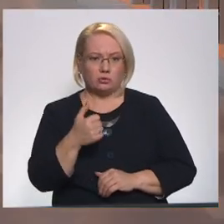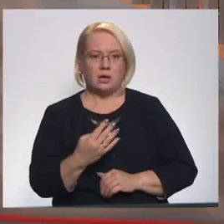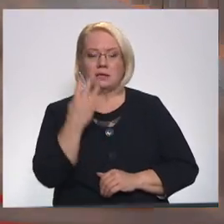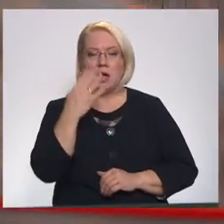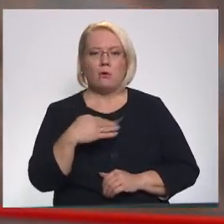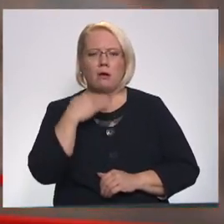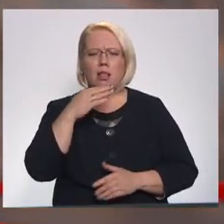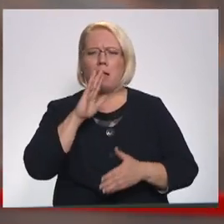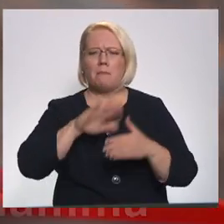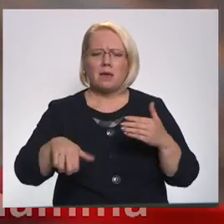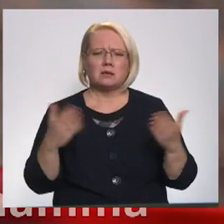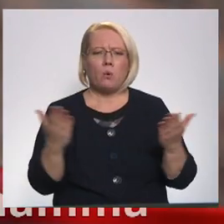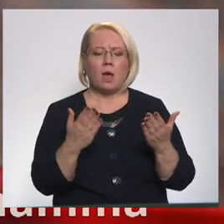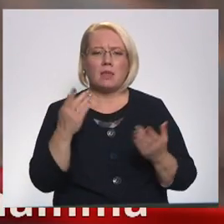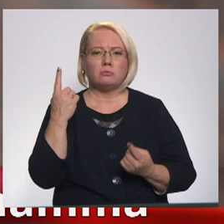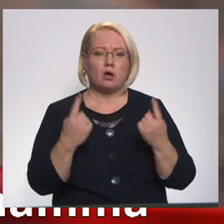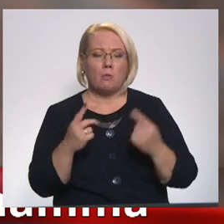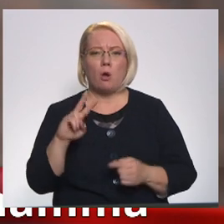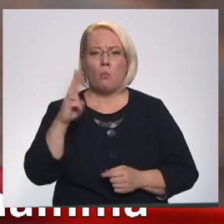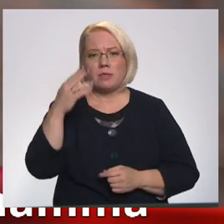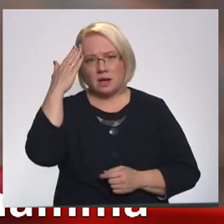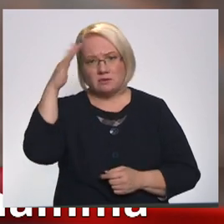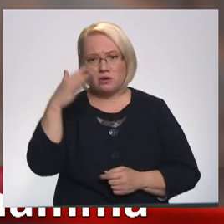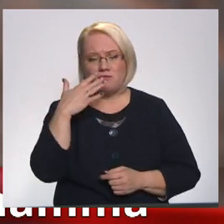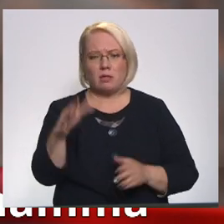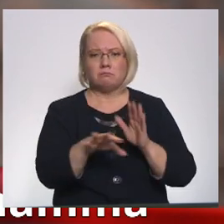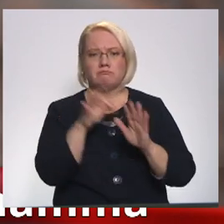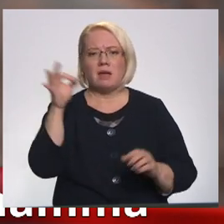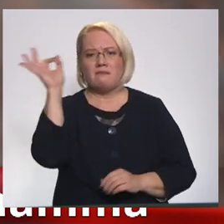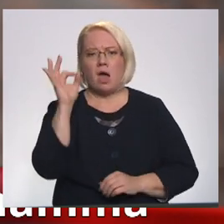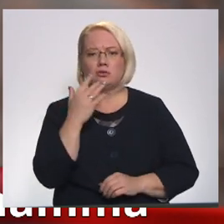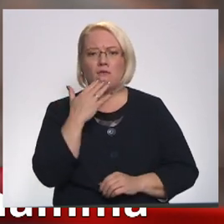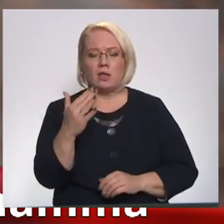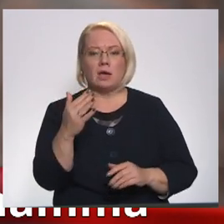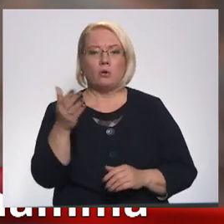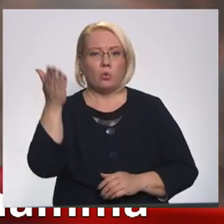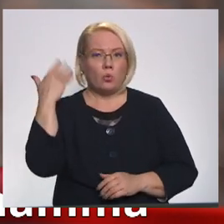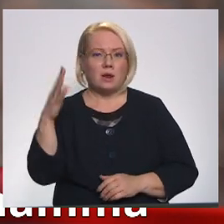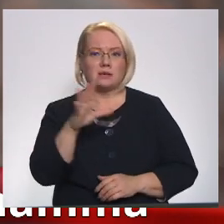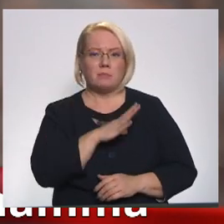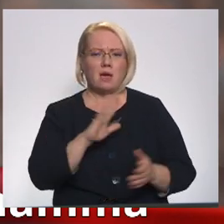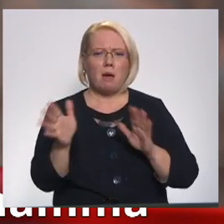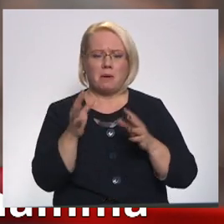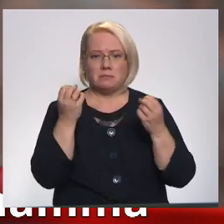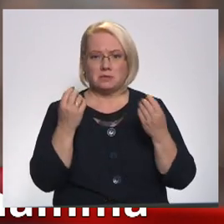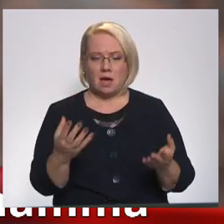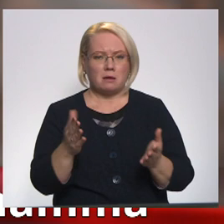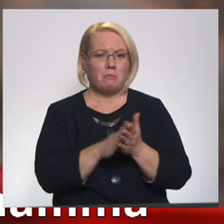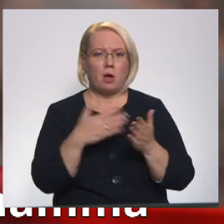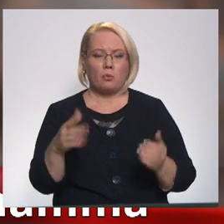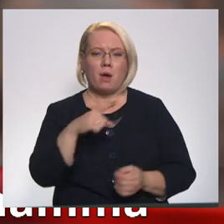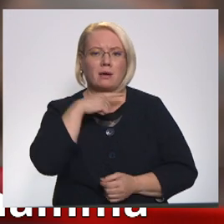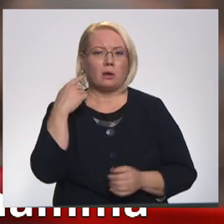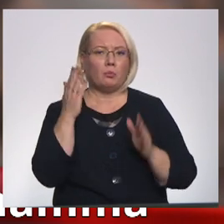Klasē bez jebkādām šaubām kā otra svešvaloda tika izvēlēta vācu valoda, jo jau tad bija apmēram skaidrs, par ko